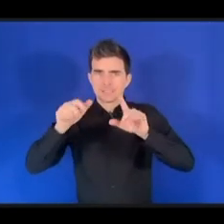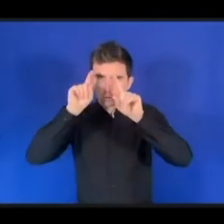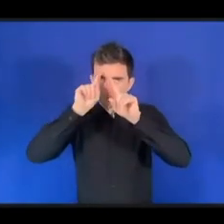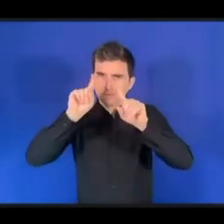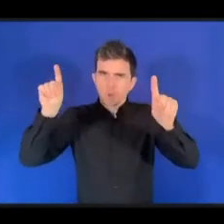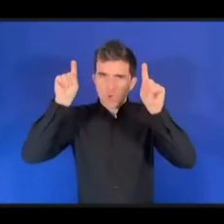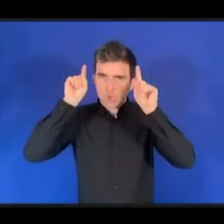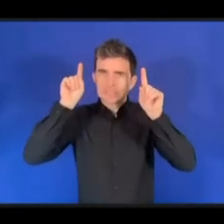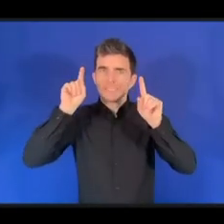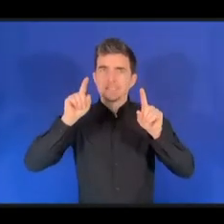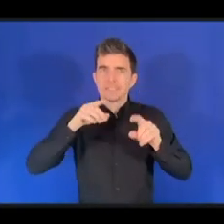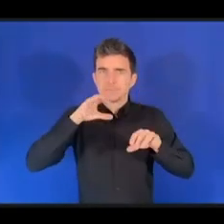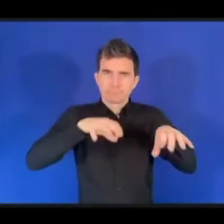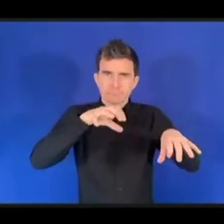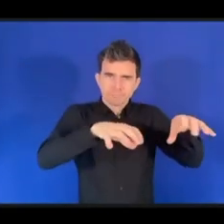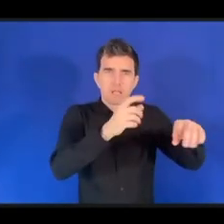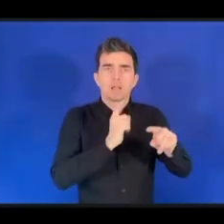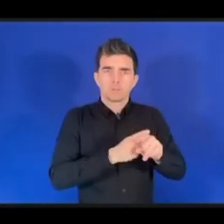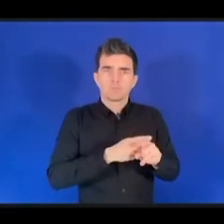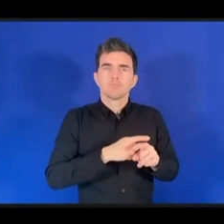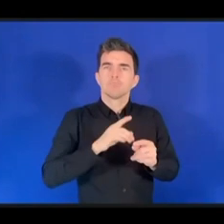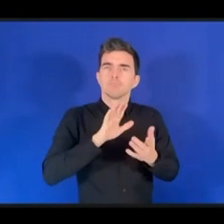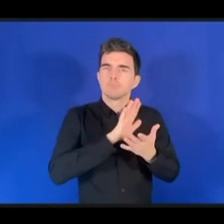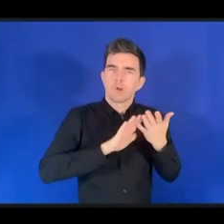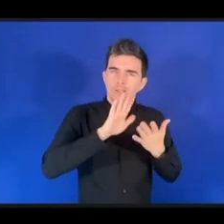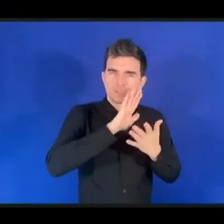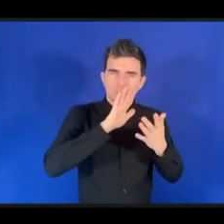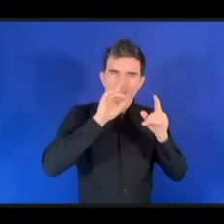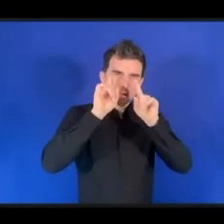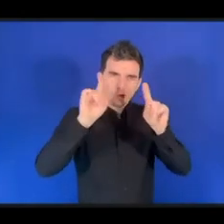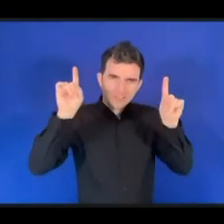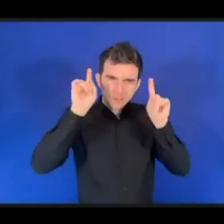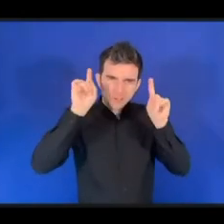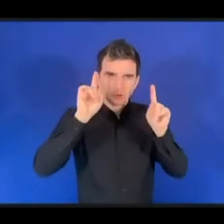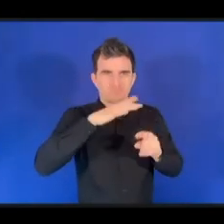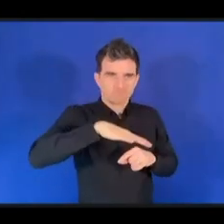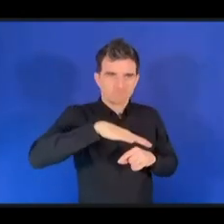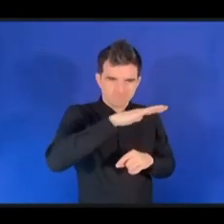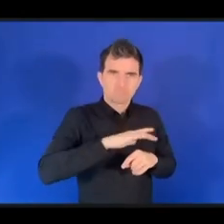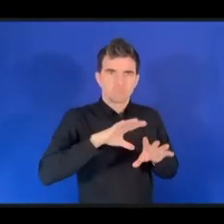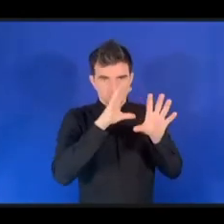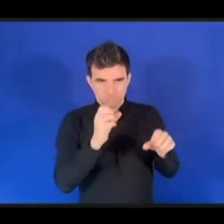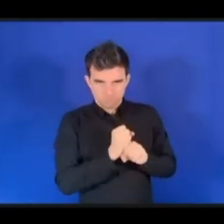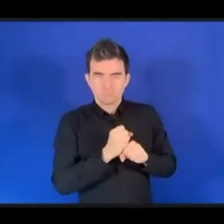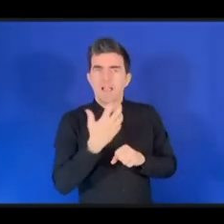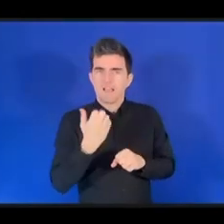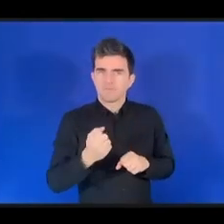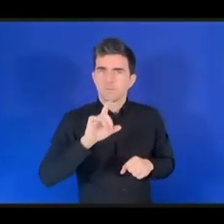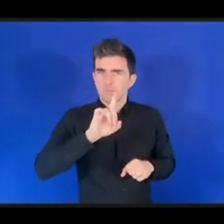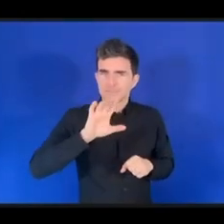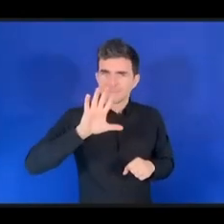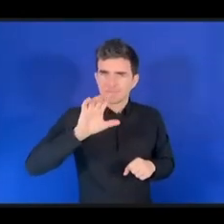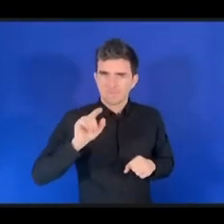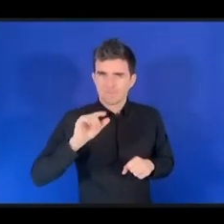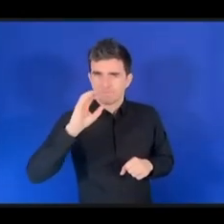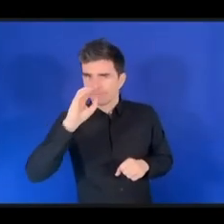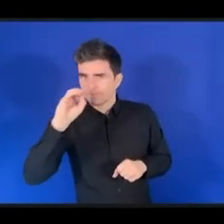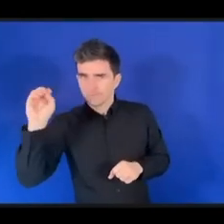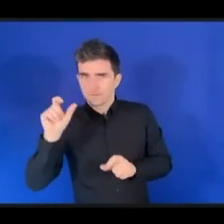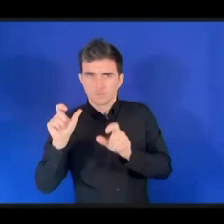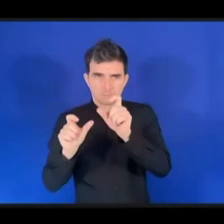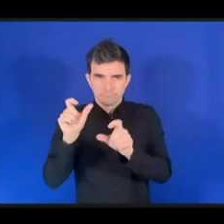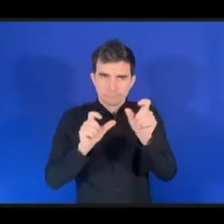36 جامعه وكليه في كيوتو اضافه الى 15 ال